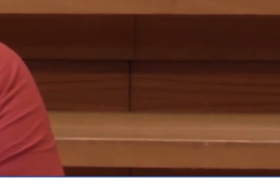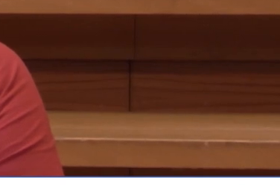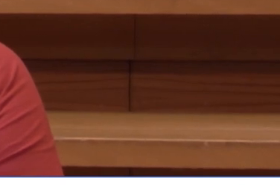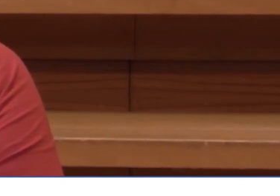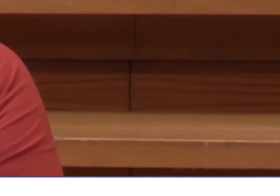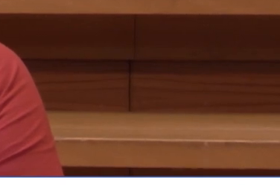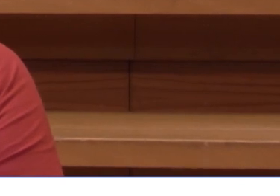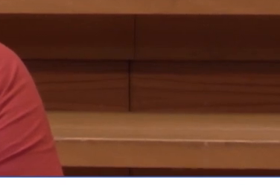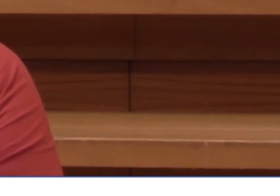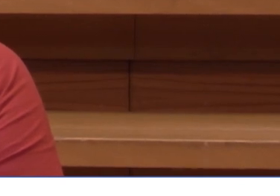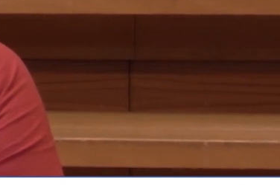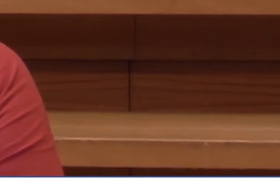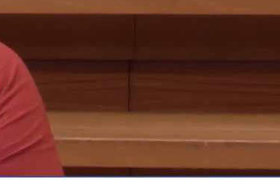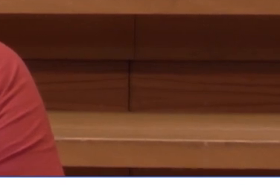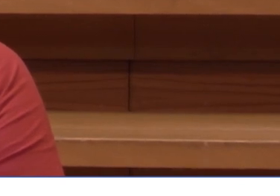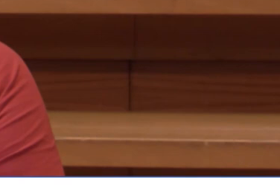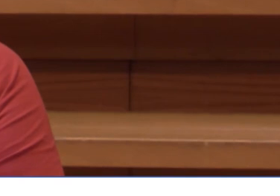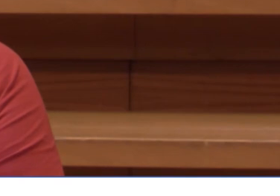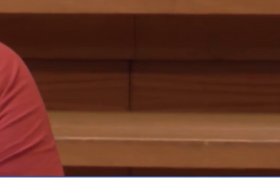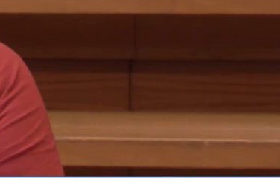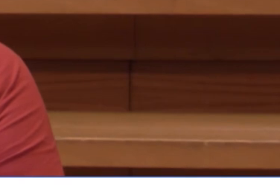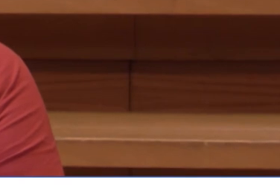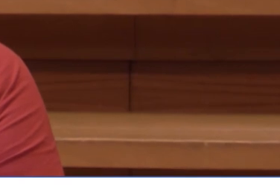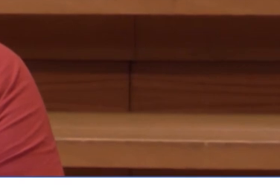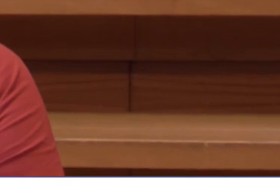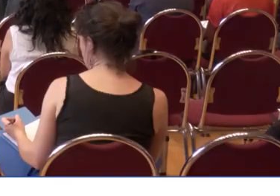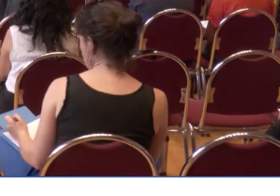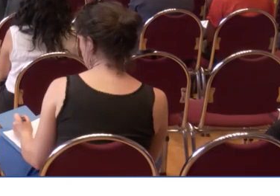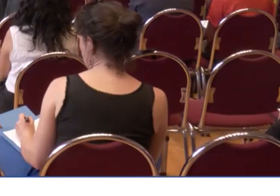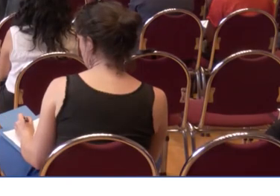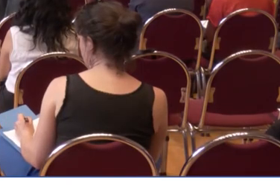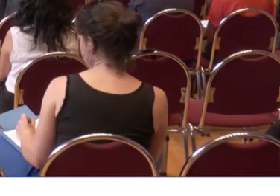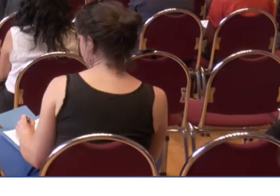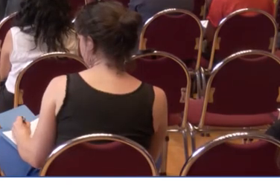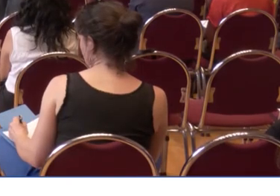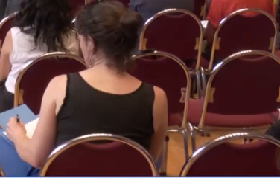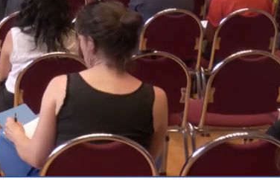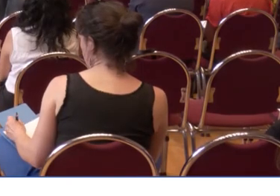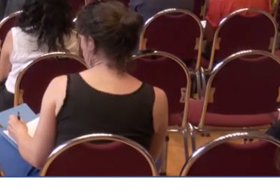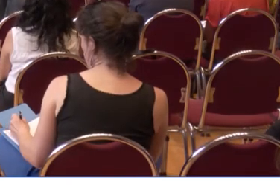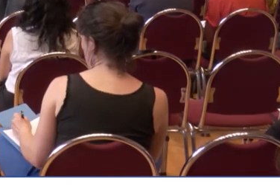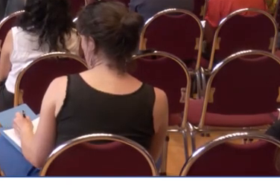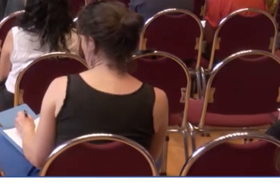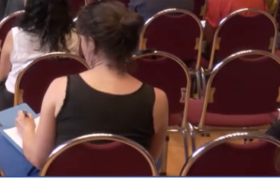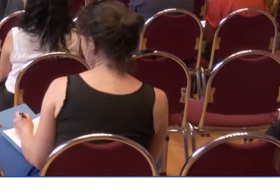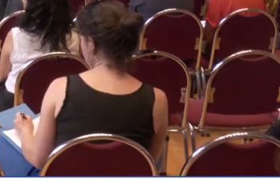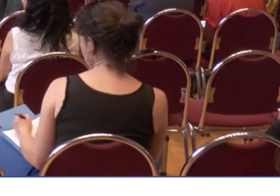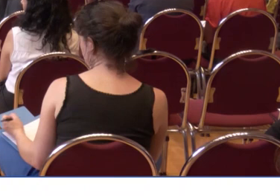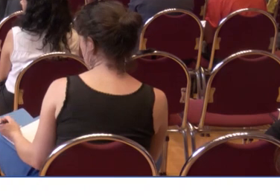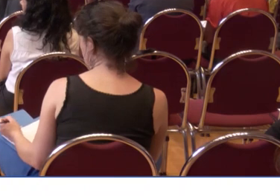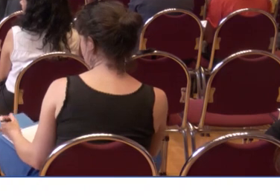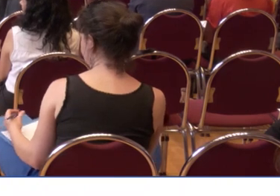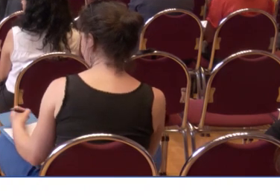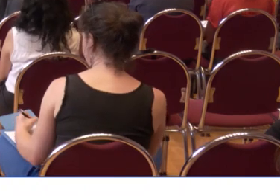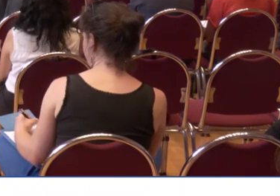Landesjugendhilfeausschuss ihr Thema ist die bedarfsgerechte Unterstützung von Eltern mit Behinderungen und zwar kann